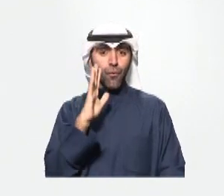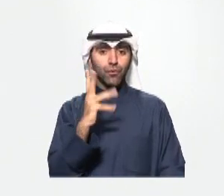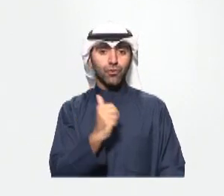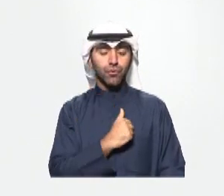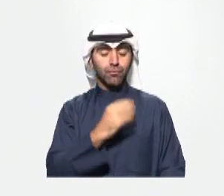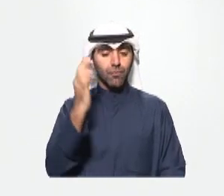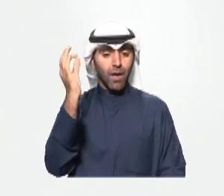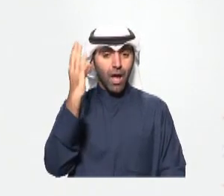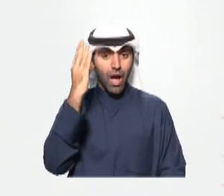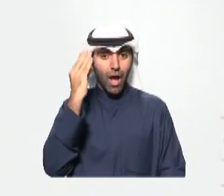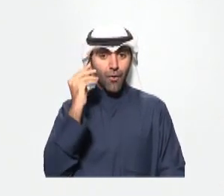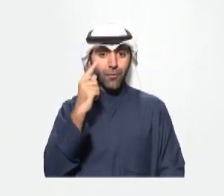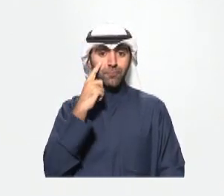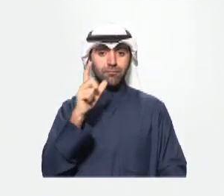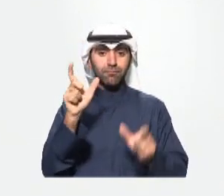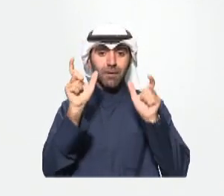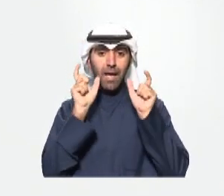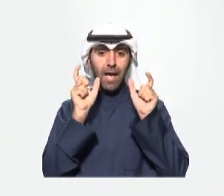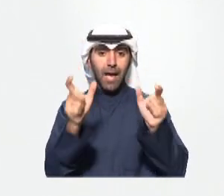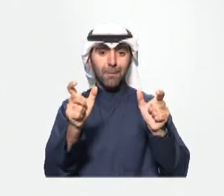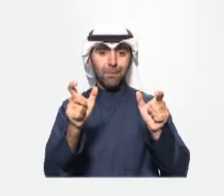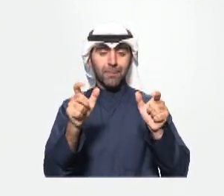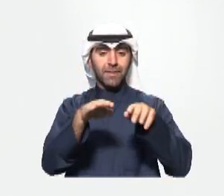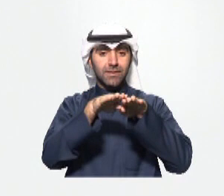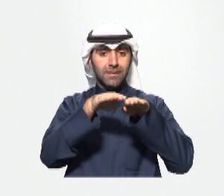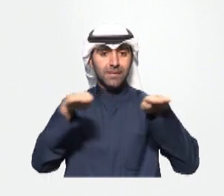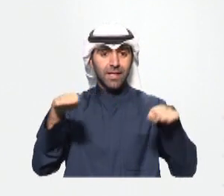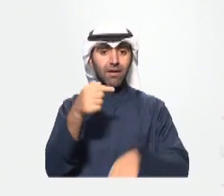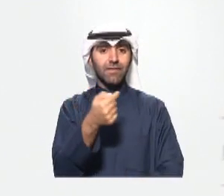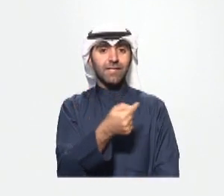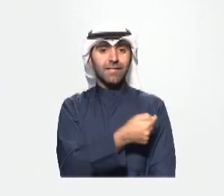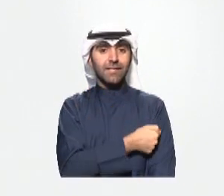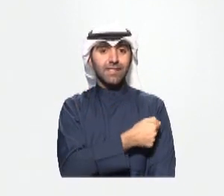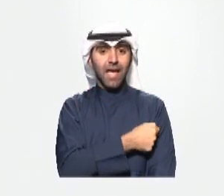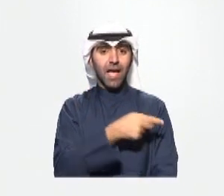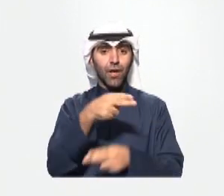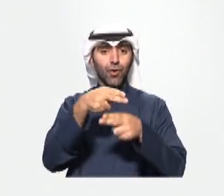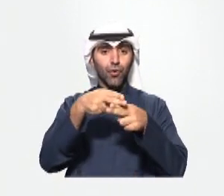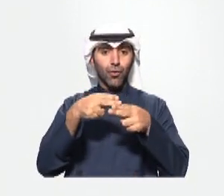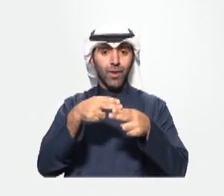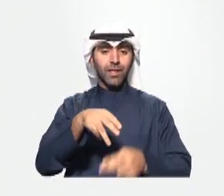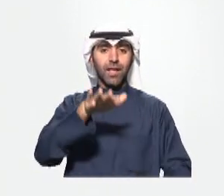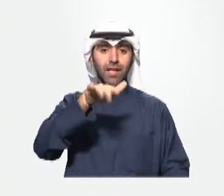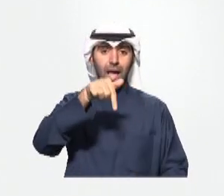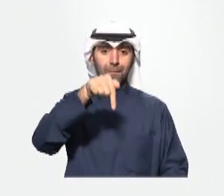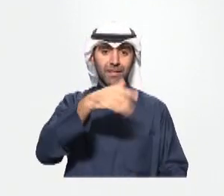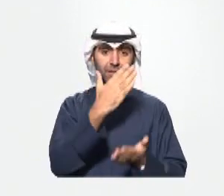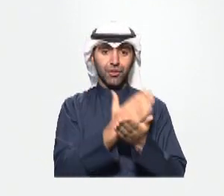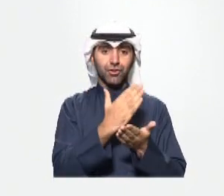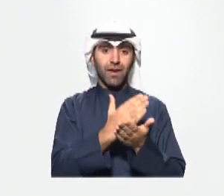متوازيين. الأمر الأول هو الاحتياطات التقليدية الوقائية التي دائما ما ننصح